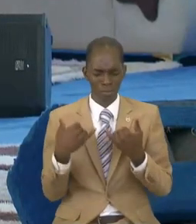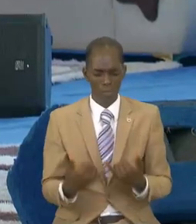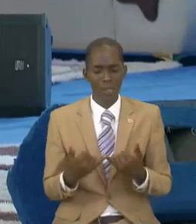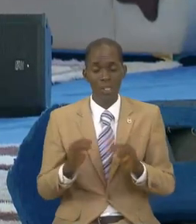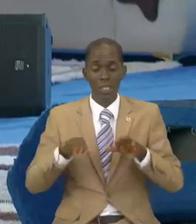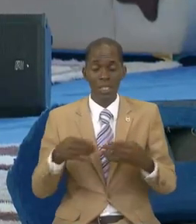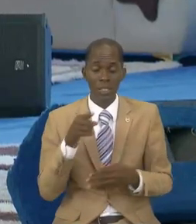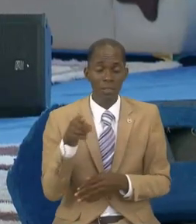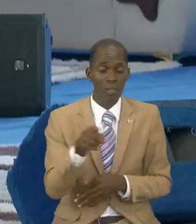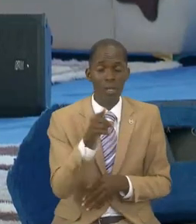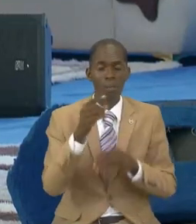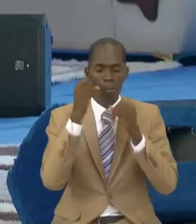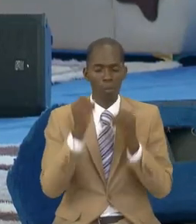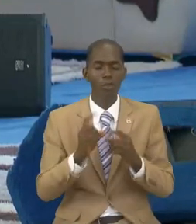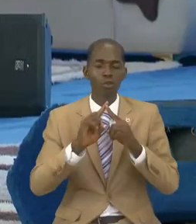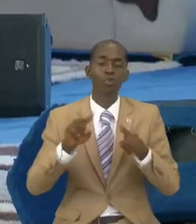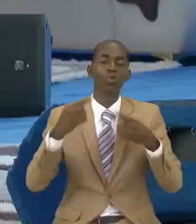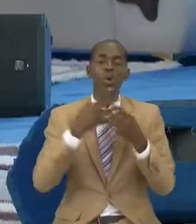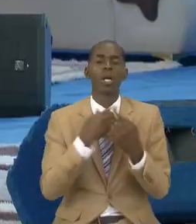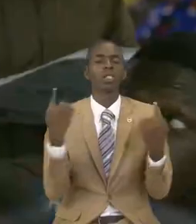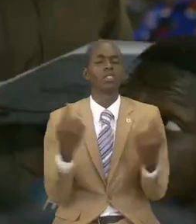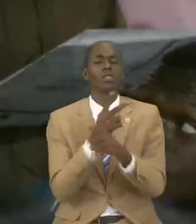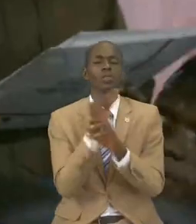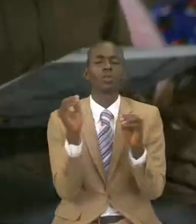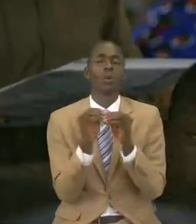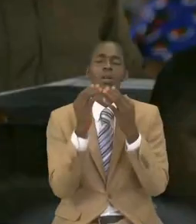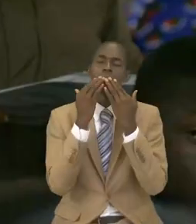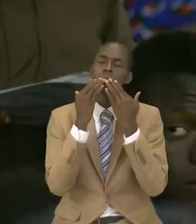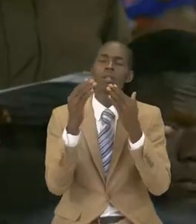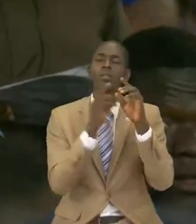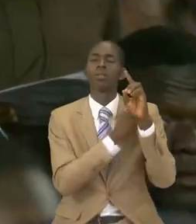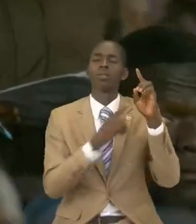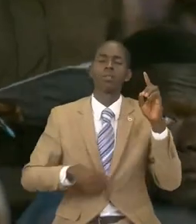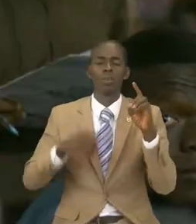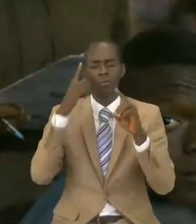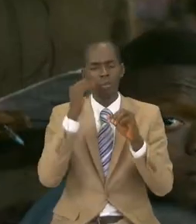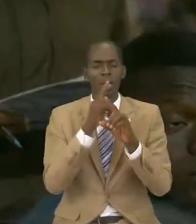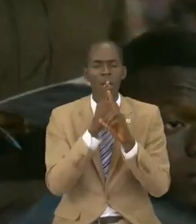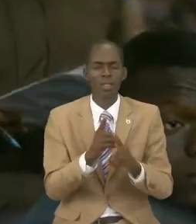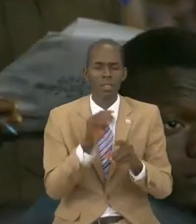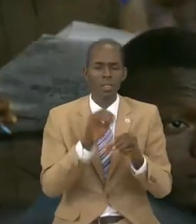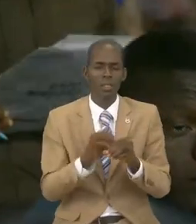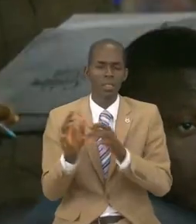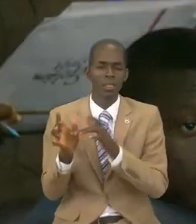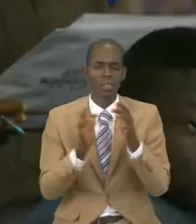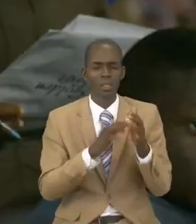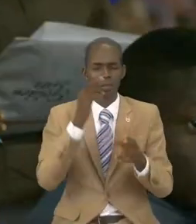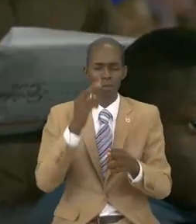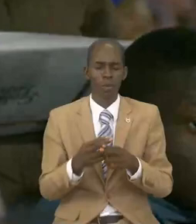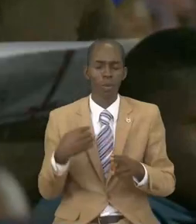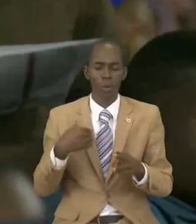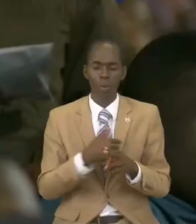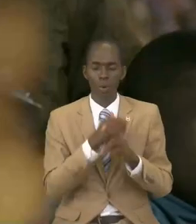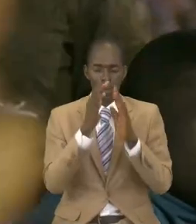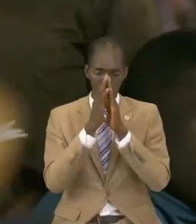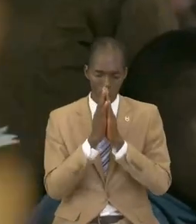maintenant. Donne-leur le pouvoir d'aller et de ne plus pécher. Merci Seigneur pour l'exaucement. Au nom de Jésus,